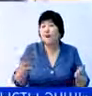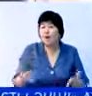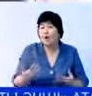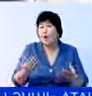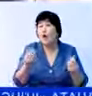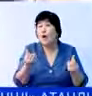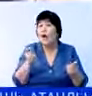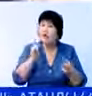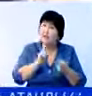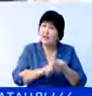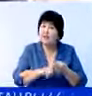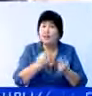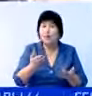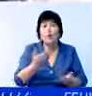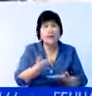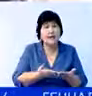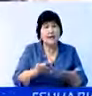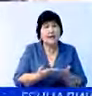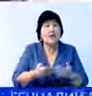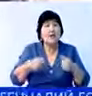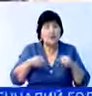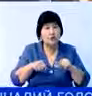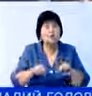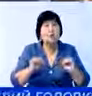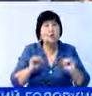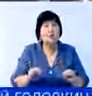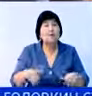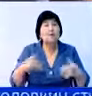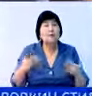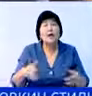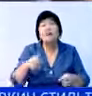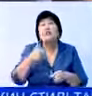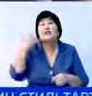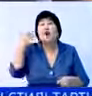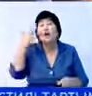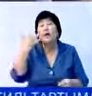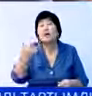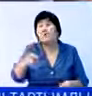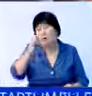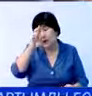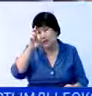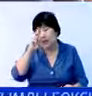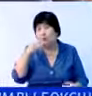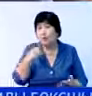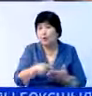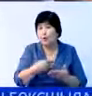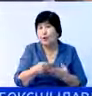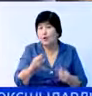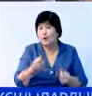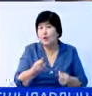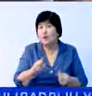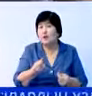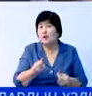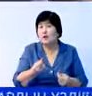қаржы есебінен сол мәселелерді жаңағы шешуге мүмкіндік береді. Енді негізгі мақсатымыз мемлекеттің бюджетіне күш